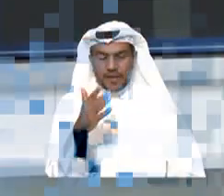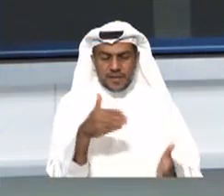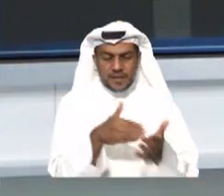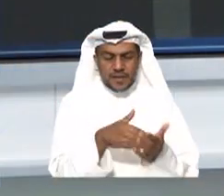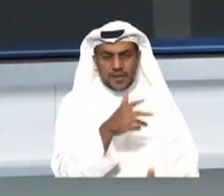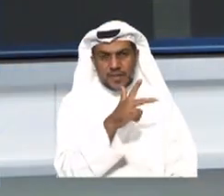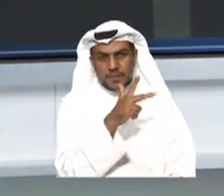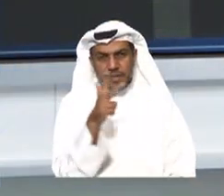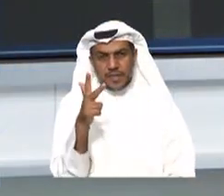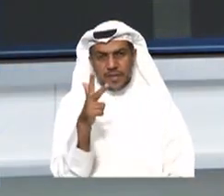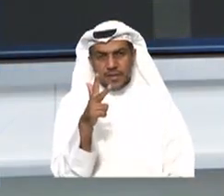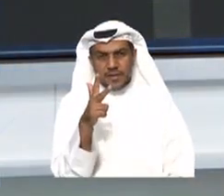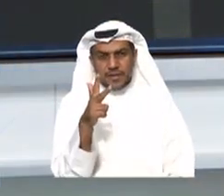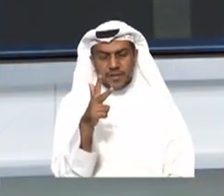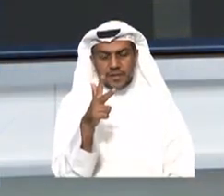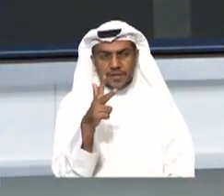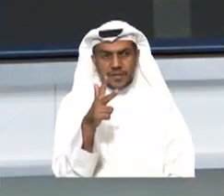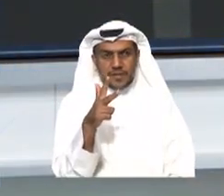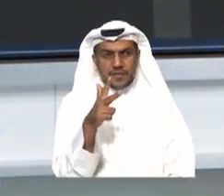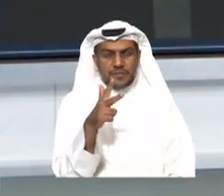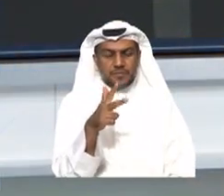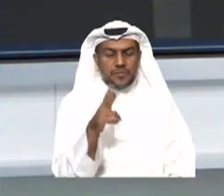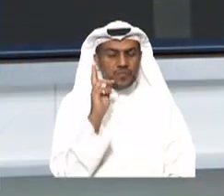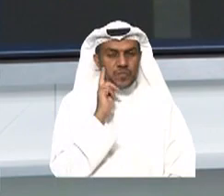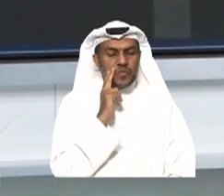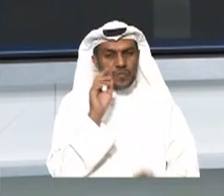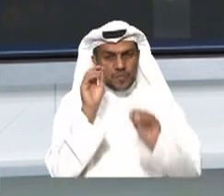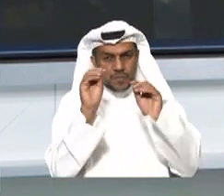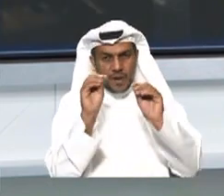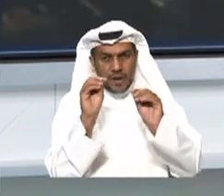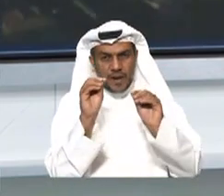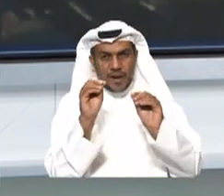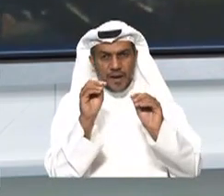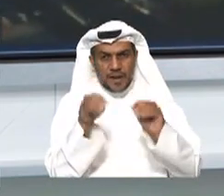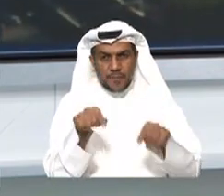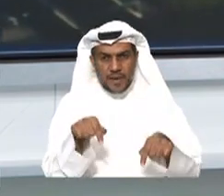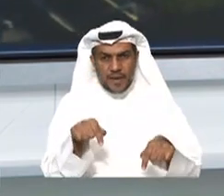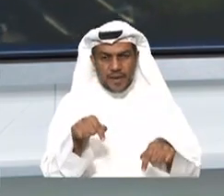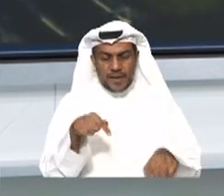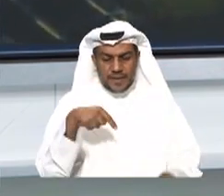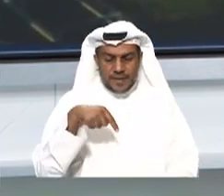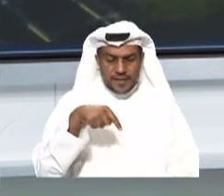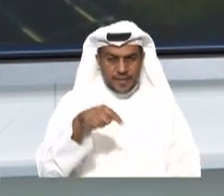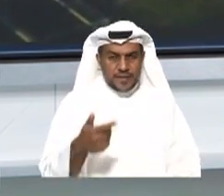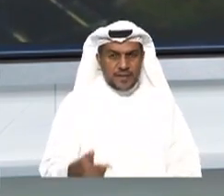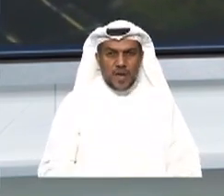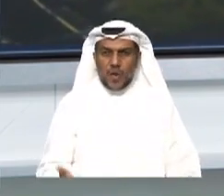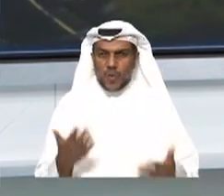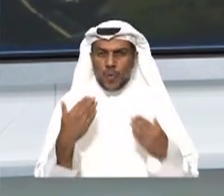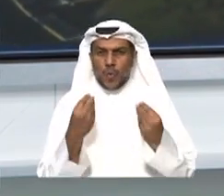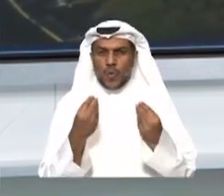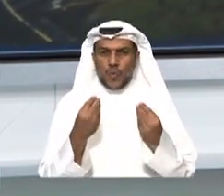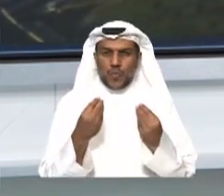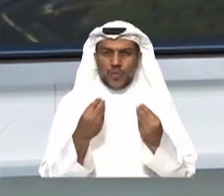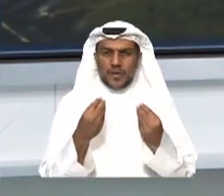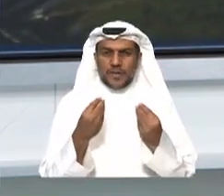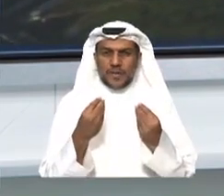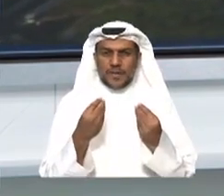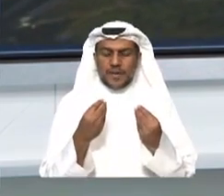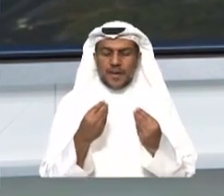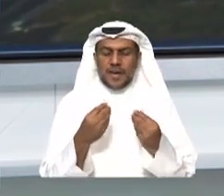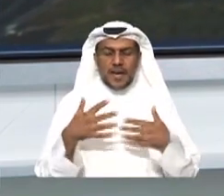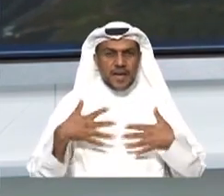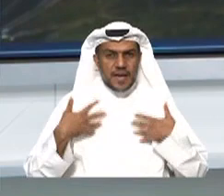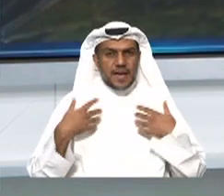إلى 18 درجة مئوية. أعزائي المشاهدين، تمر البلاد خلال هذه الأيام بأجواء لطيفة ومناسبة جدا لممارسة